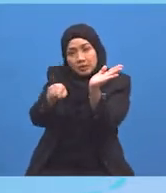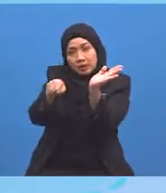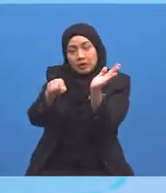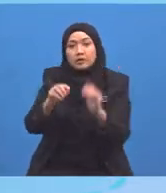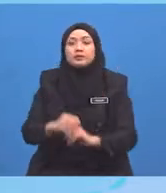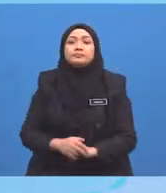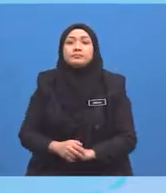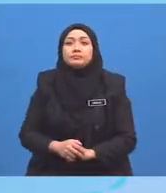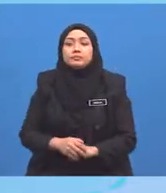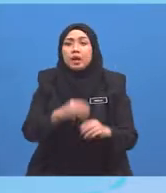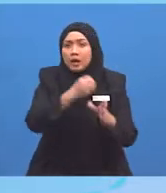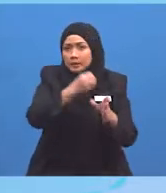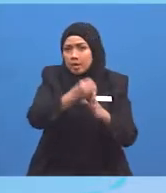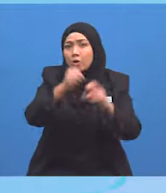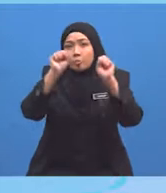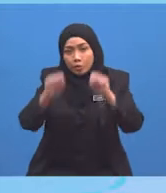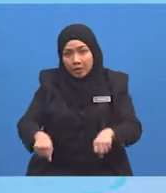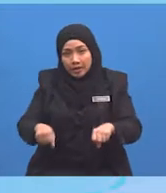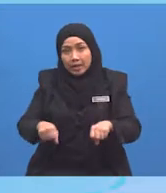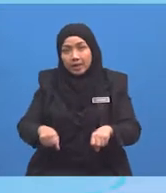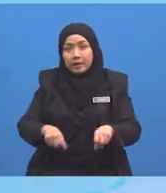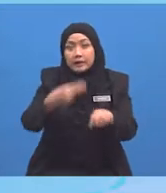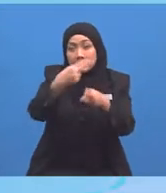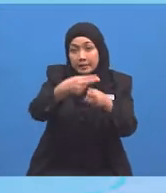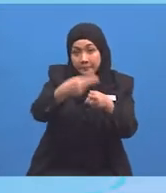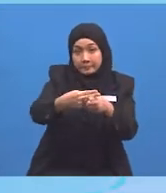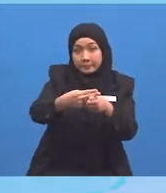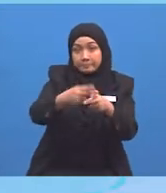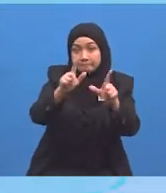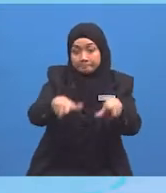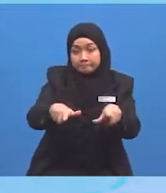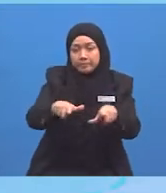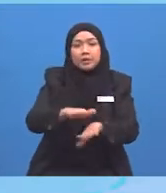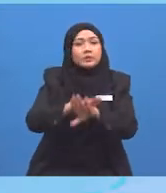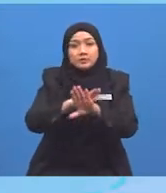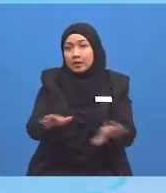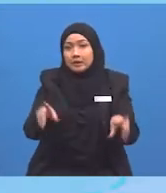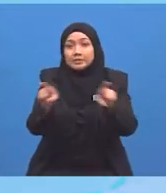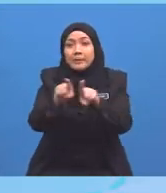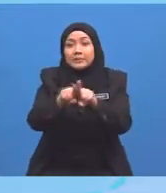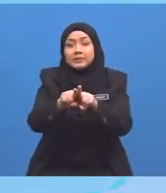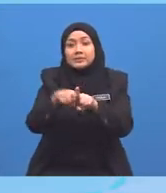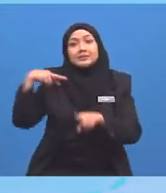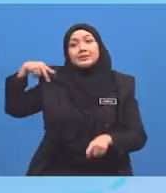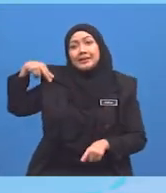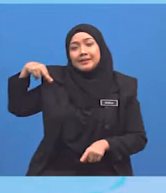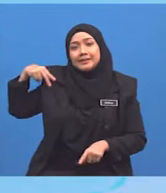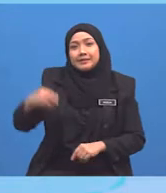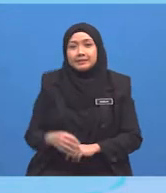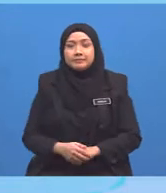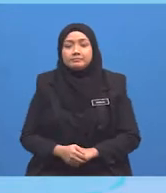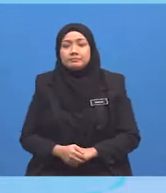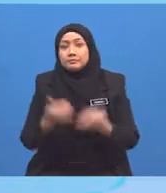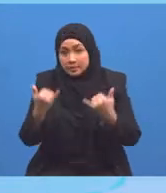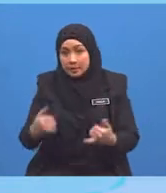atau juga boleh dikelas sebagai segitiga tak sama kaki. Baiklah, sekarang